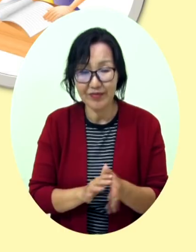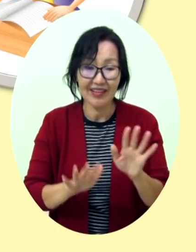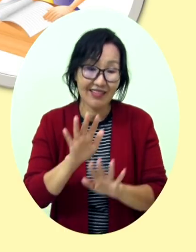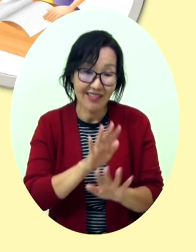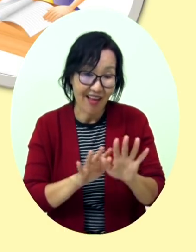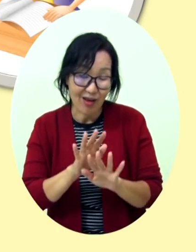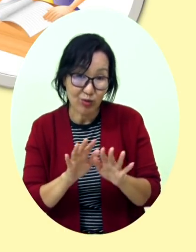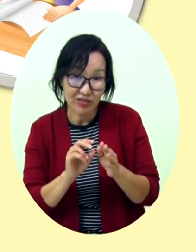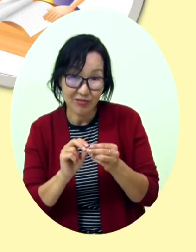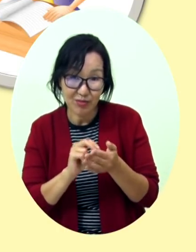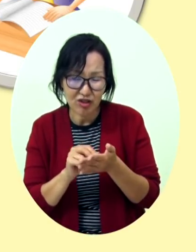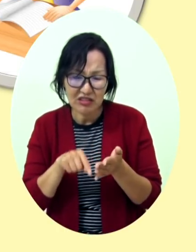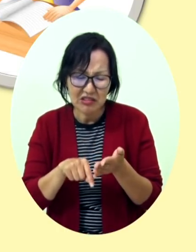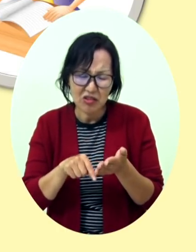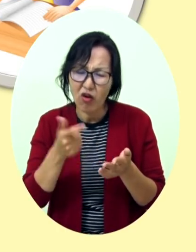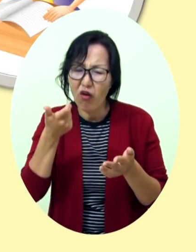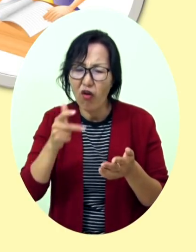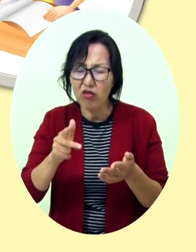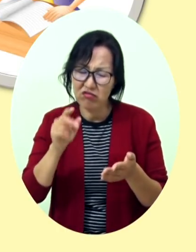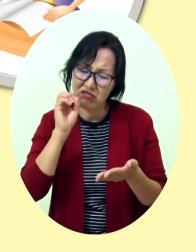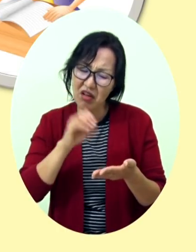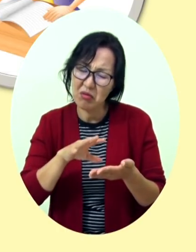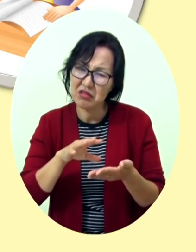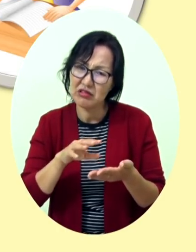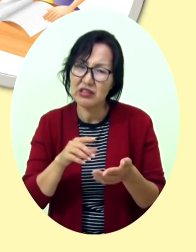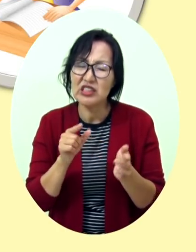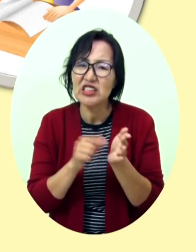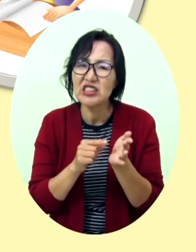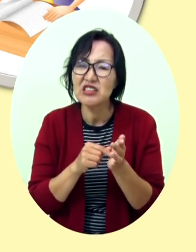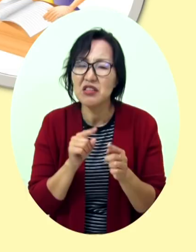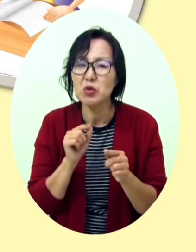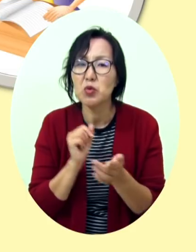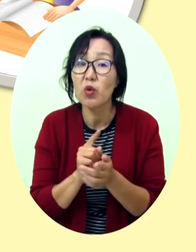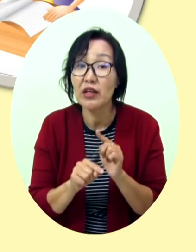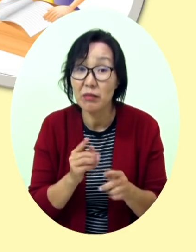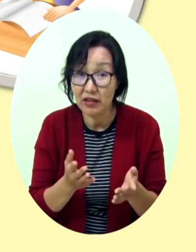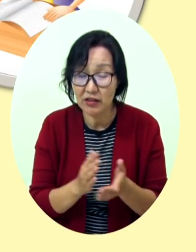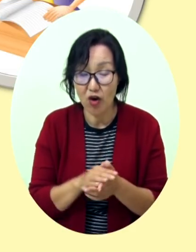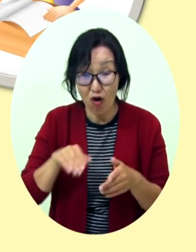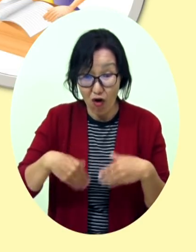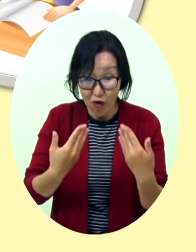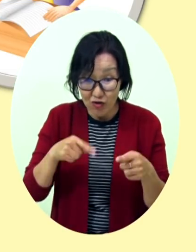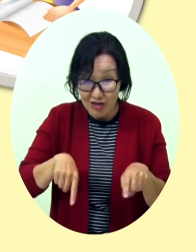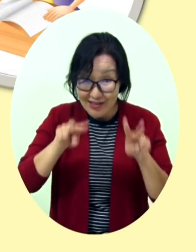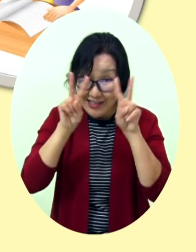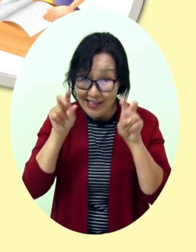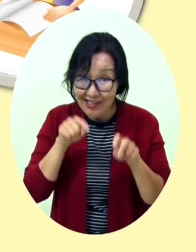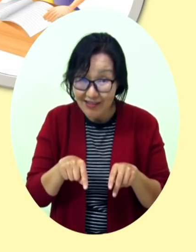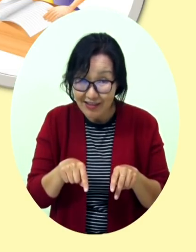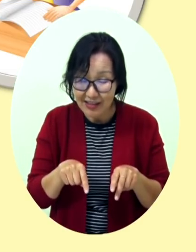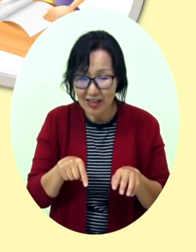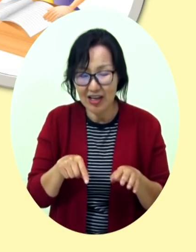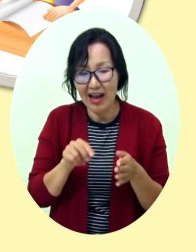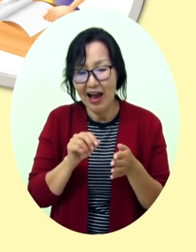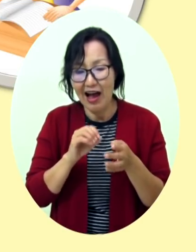Найруулна бичихэд тавигдах гол шаардлагыг бүгдээрээ хамтдаа уншицгаая. За, өгсөн сэдэв, бичиж